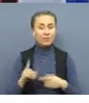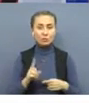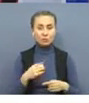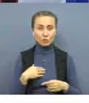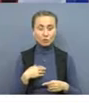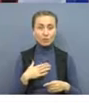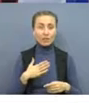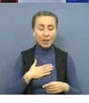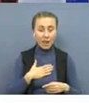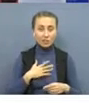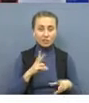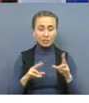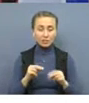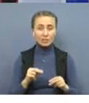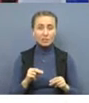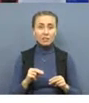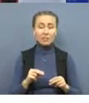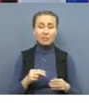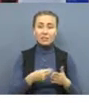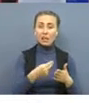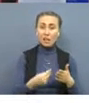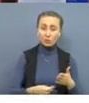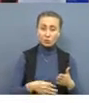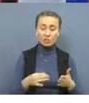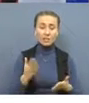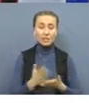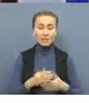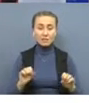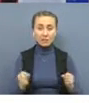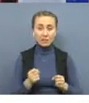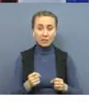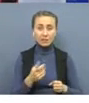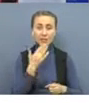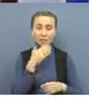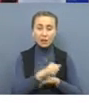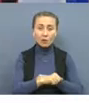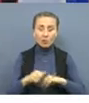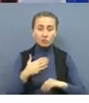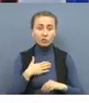коллеги заключили и имеют возможность работать с зарубежными